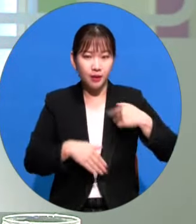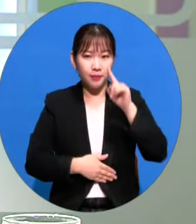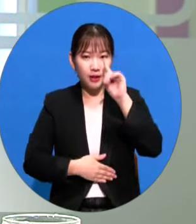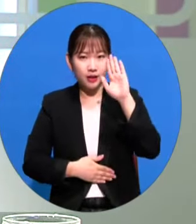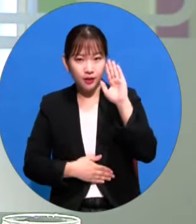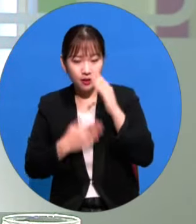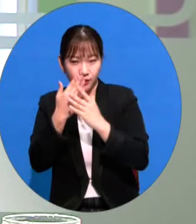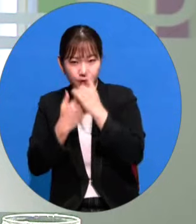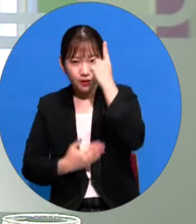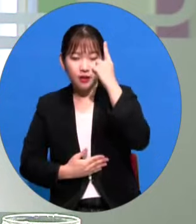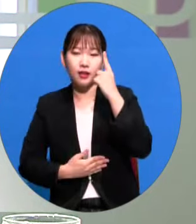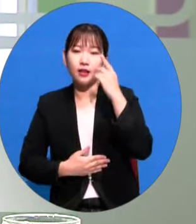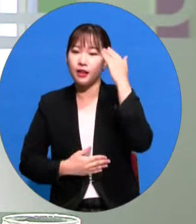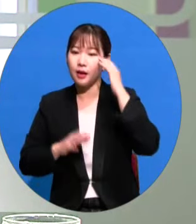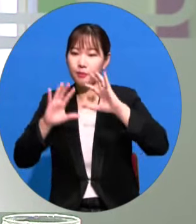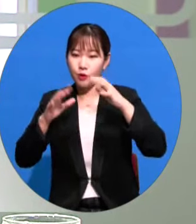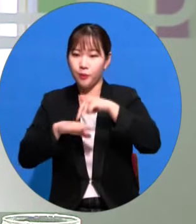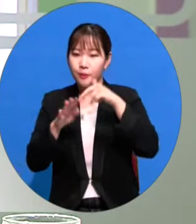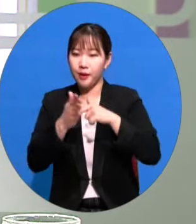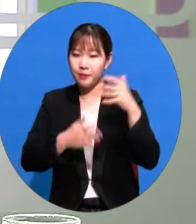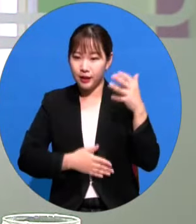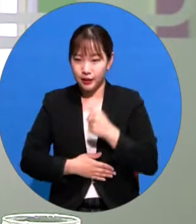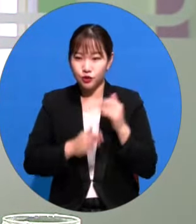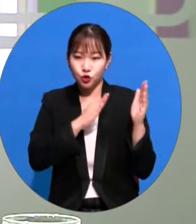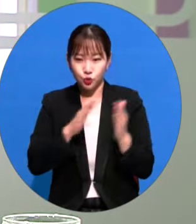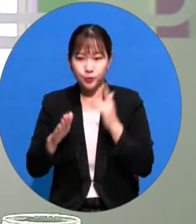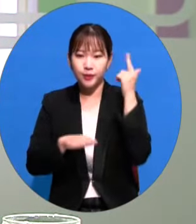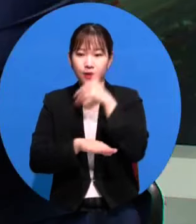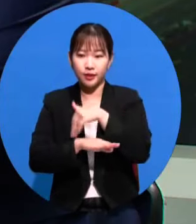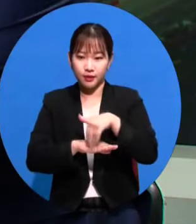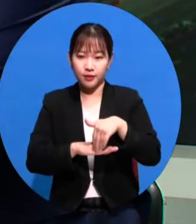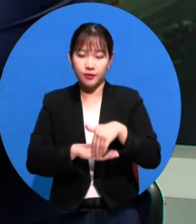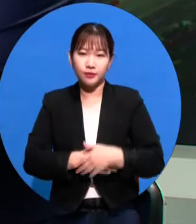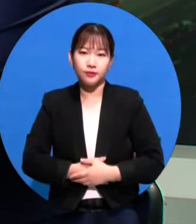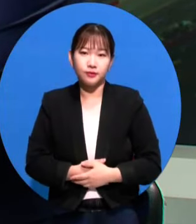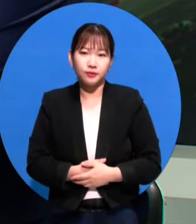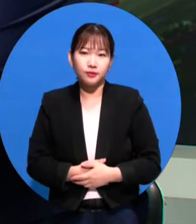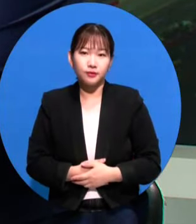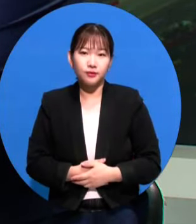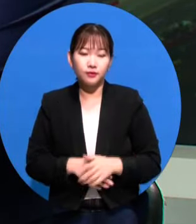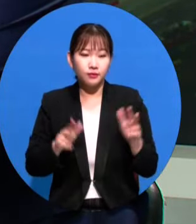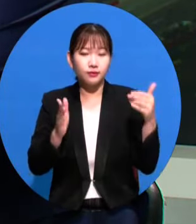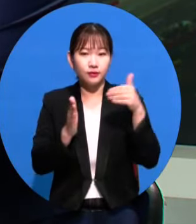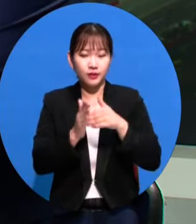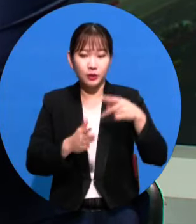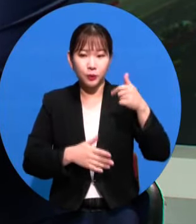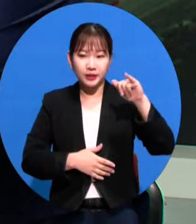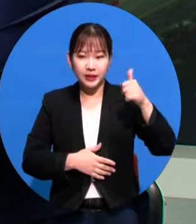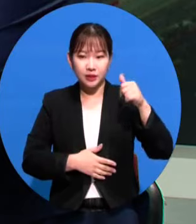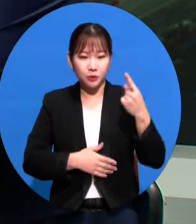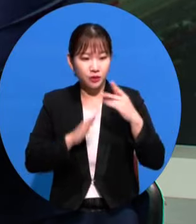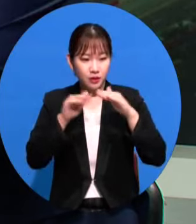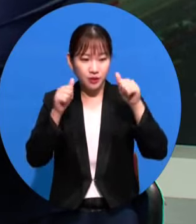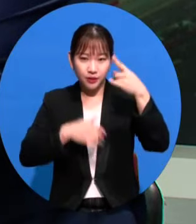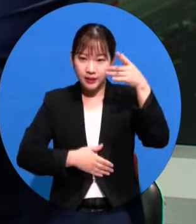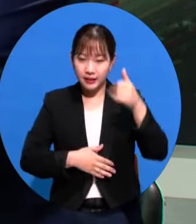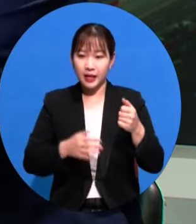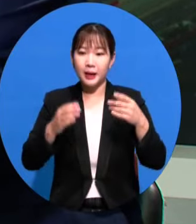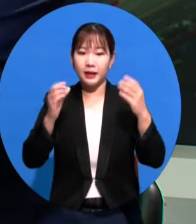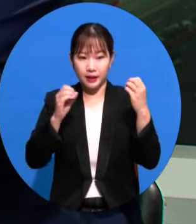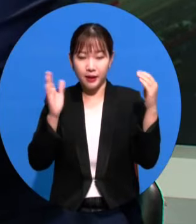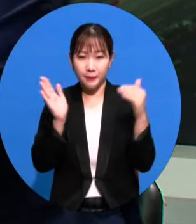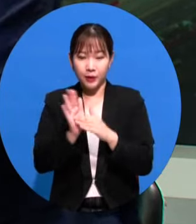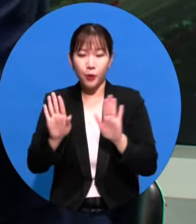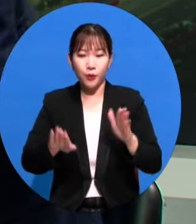되는 대한민국이라는 마음가짐으로 준비해 나가겠습니다. 네, 지금까지 송진호 전남체육회장과 함께했습니다. 오늘